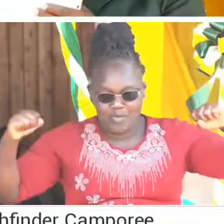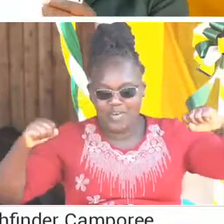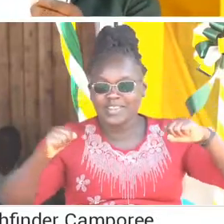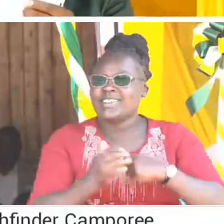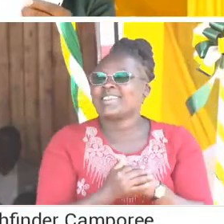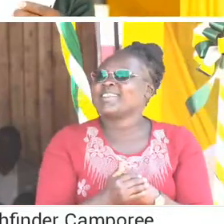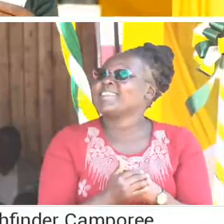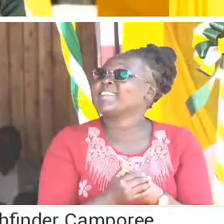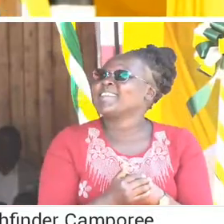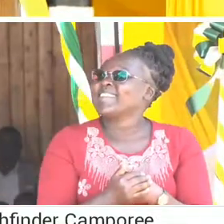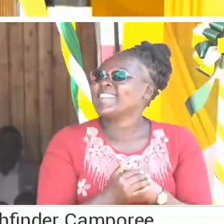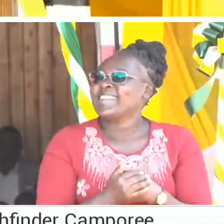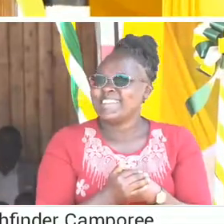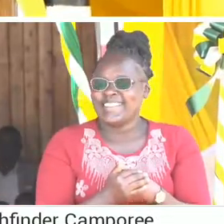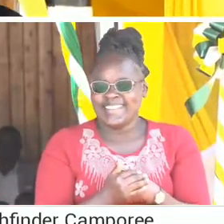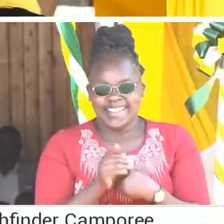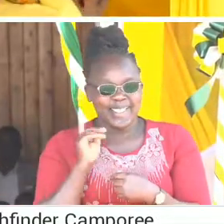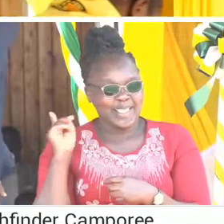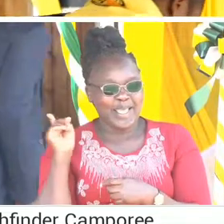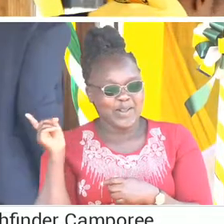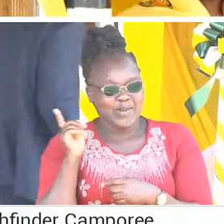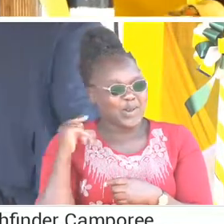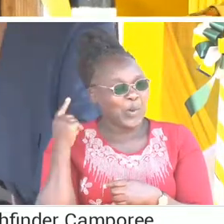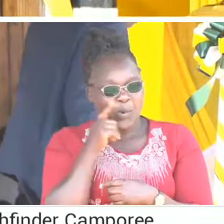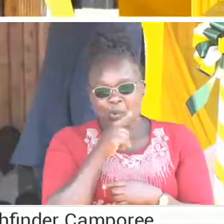Ai, hiyo nakale, hiyo nakale hiyo.